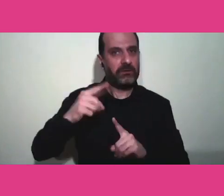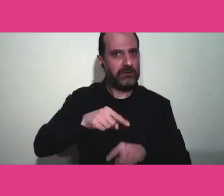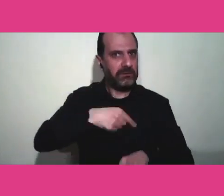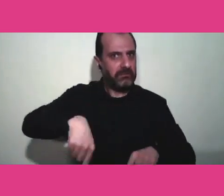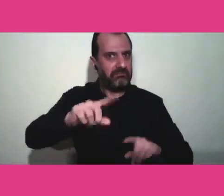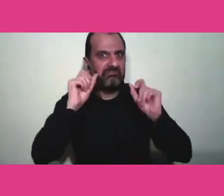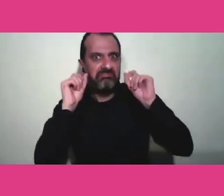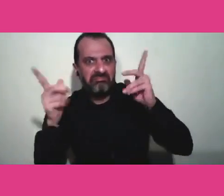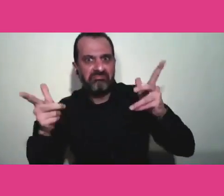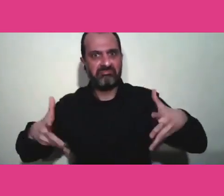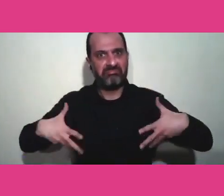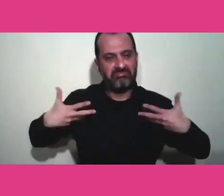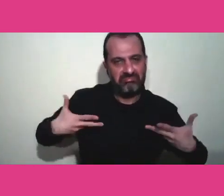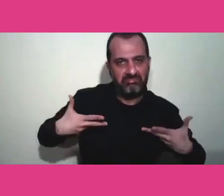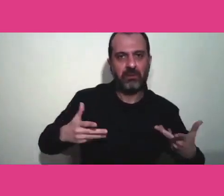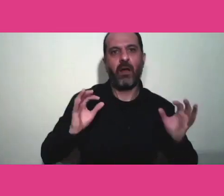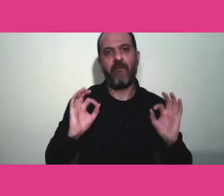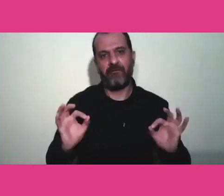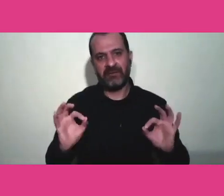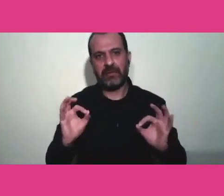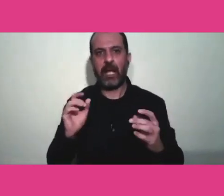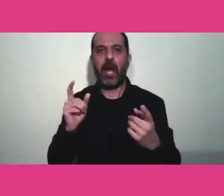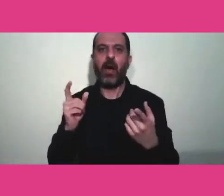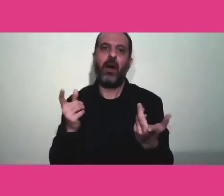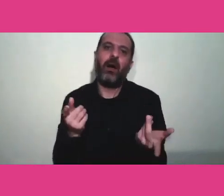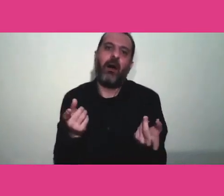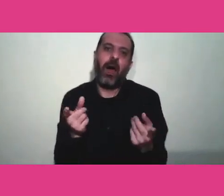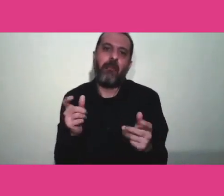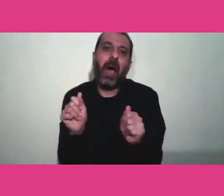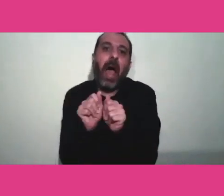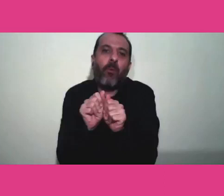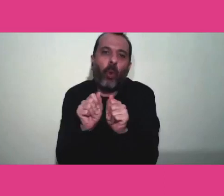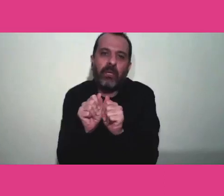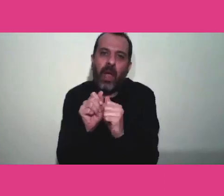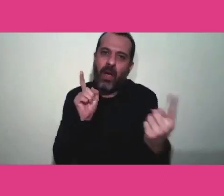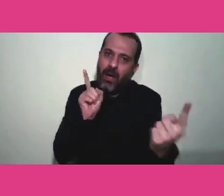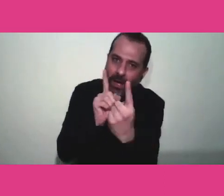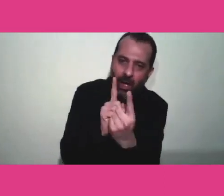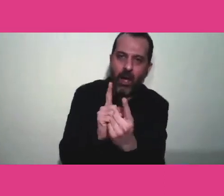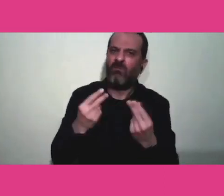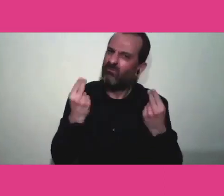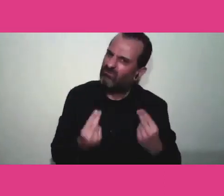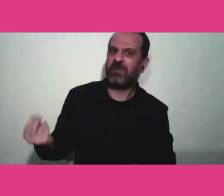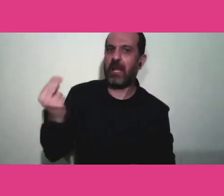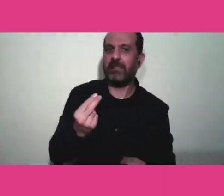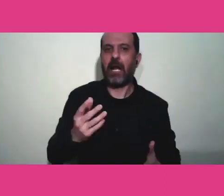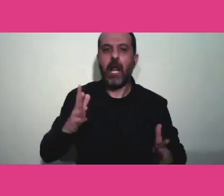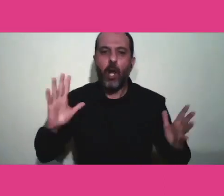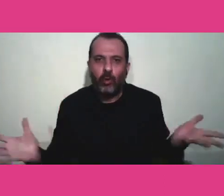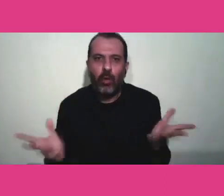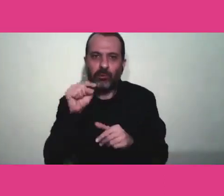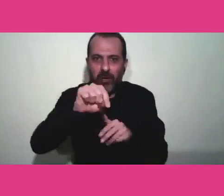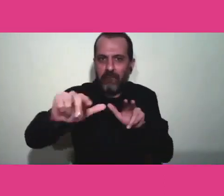υπάρχει. Δεν είναι ο ίδιος που υπάρχει από διαζώσεις ασφαλώς, αλλά νομίζω έστω και έτσι προσεγγίζουμε και βλέπουμε